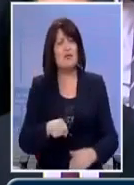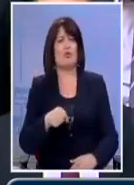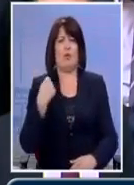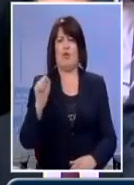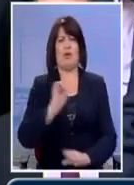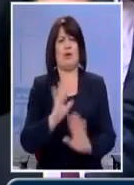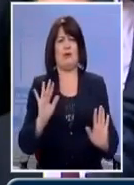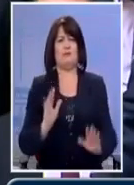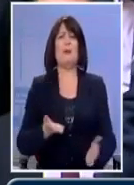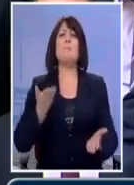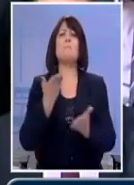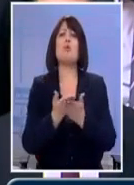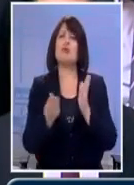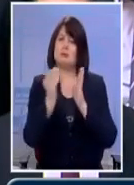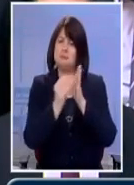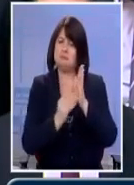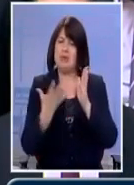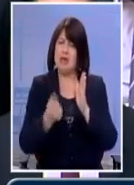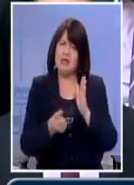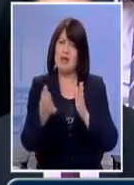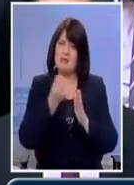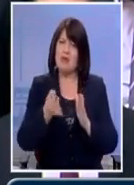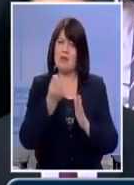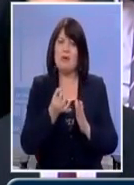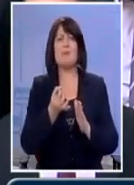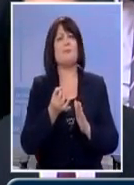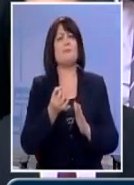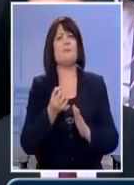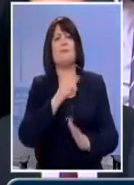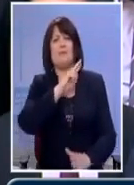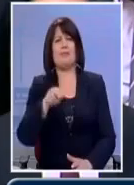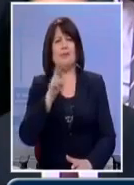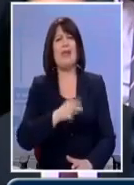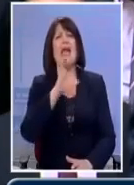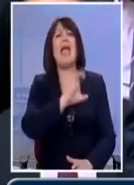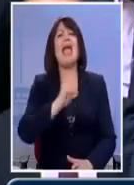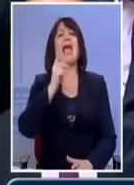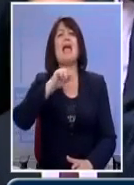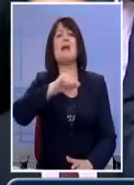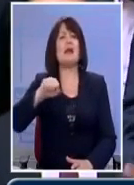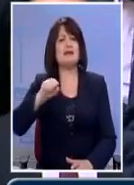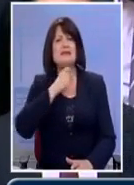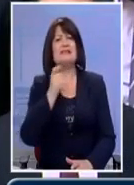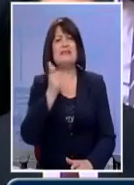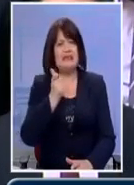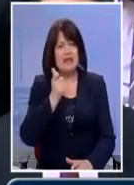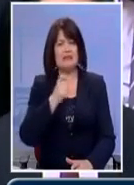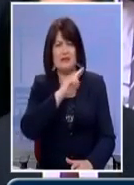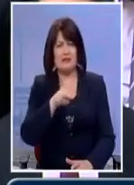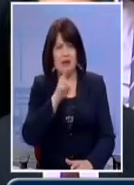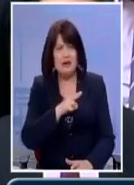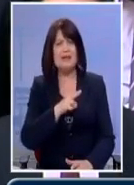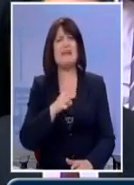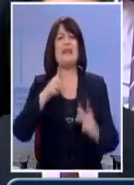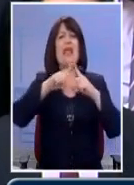η οποία περιλαμβάνει μεταξύ άλλων, όπως ανέφερε, την κατάργηση του ΕΚΑΣ και την αύξηση της ΔΕΗ. Καλό